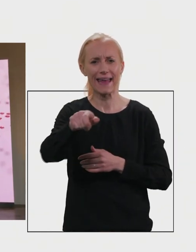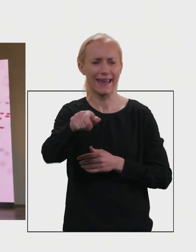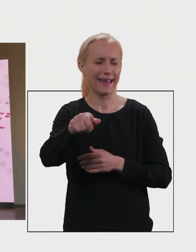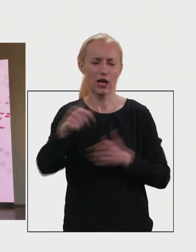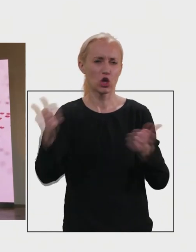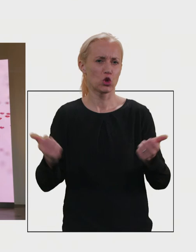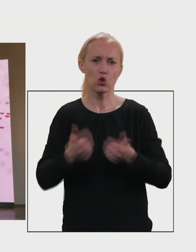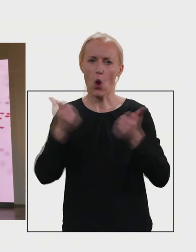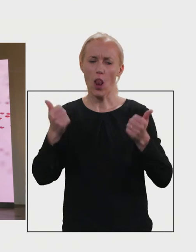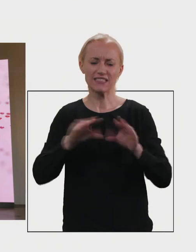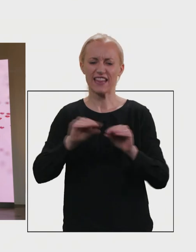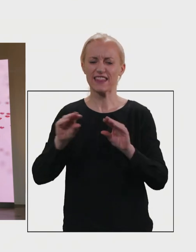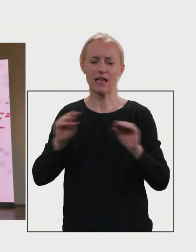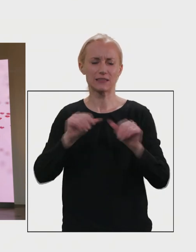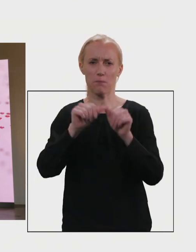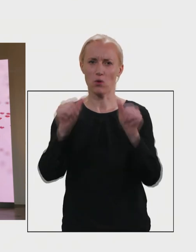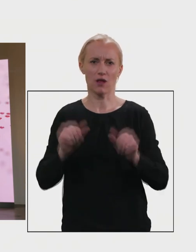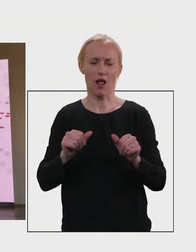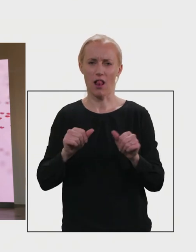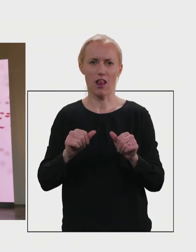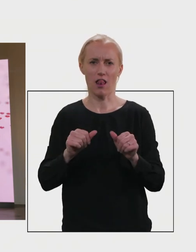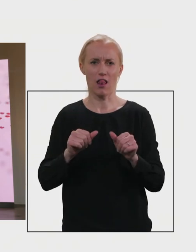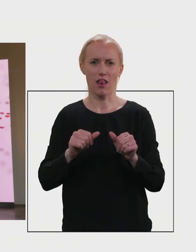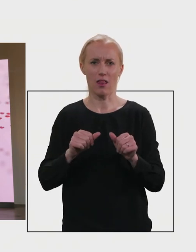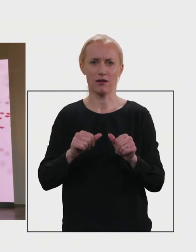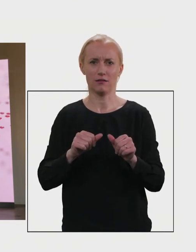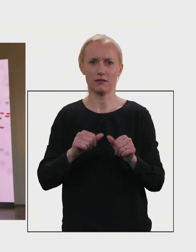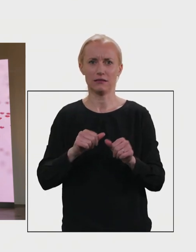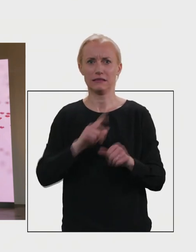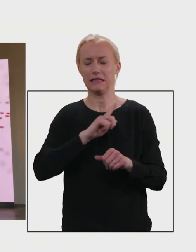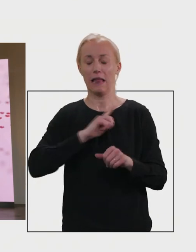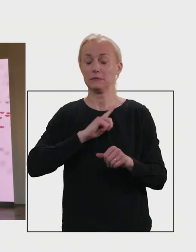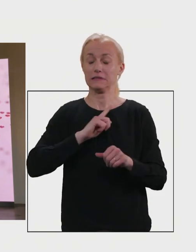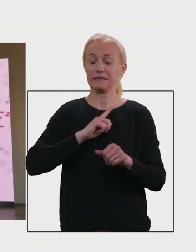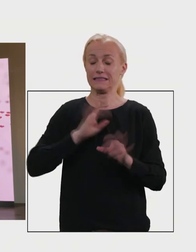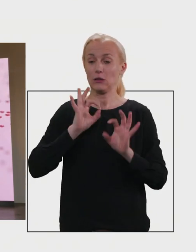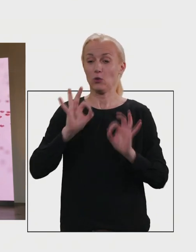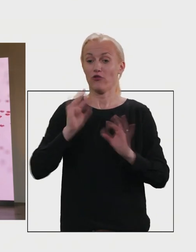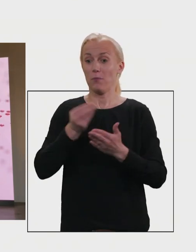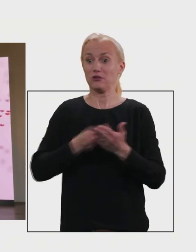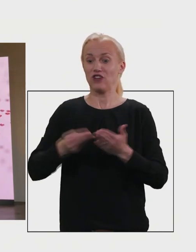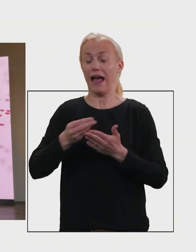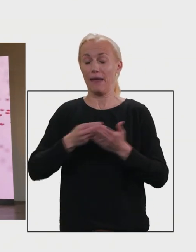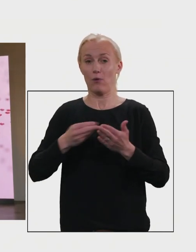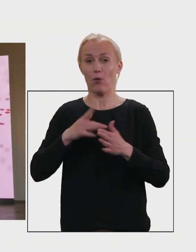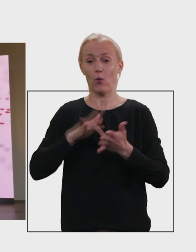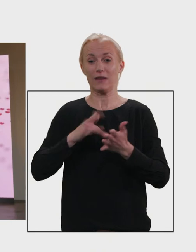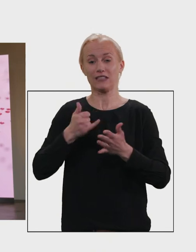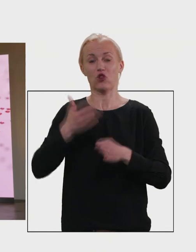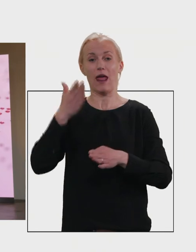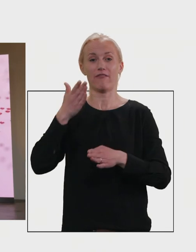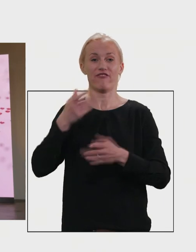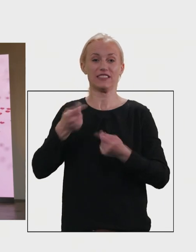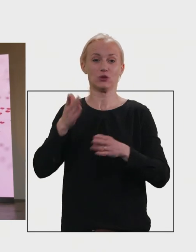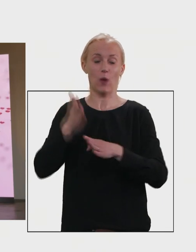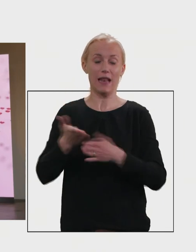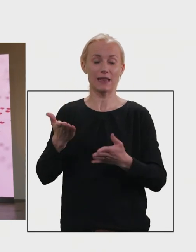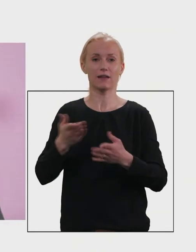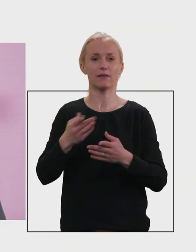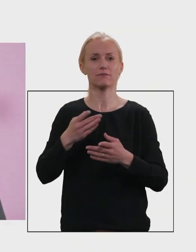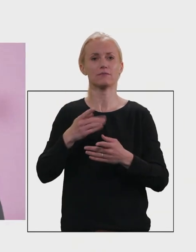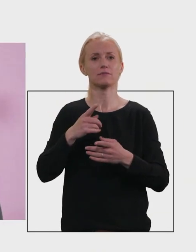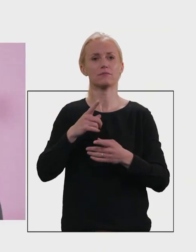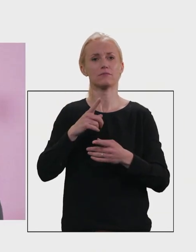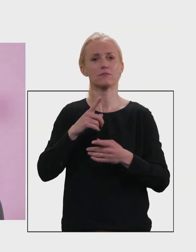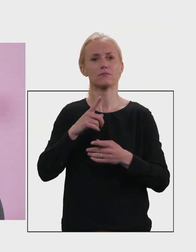tolles Tastmodell. Ich bin jetzt nicht so gut drin, das so zu beschreiben, weil wir doch schon am Ende sind. Aber das heißt einfach nur, wir